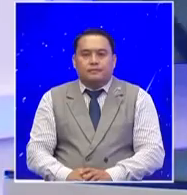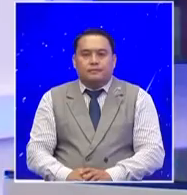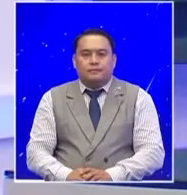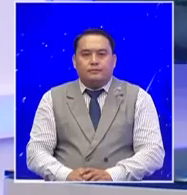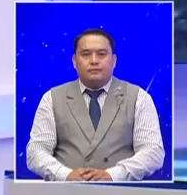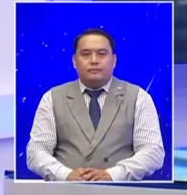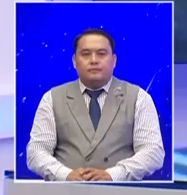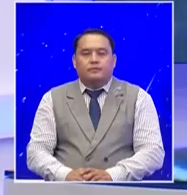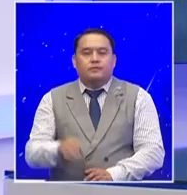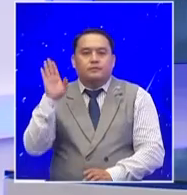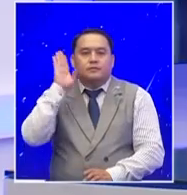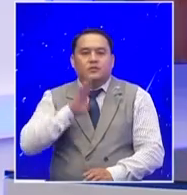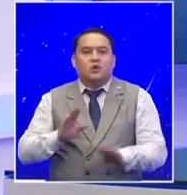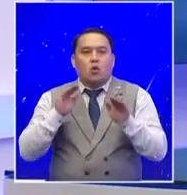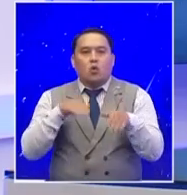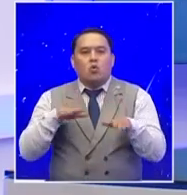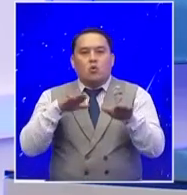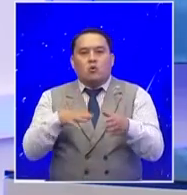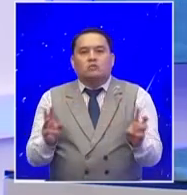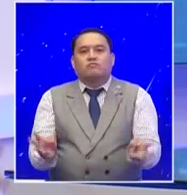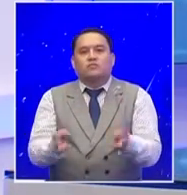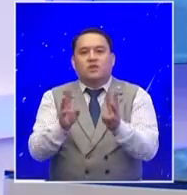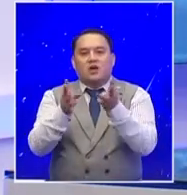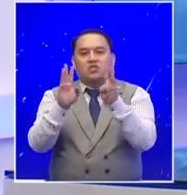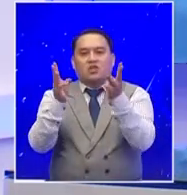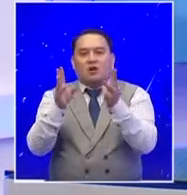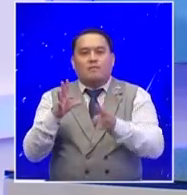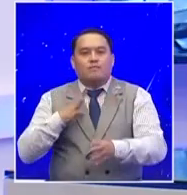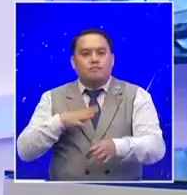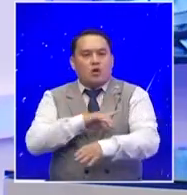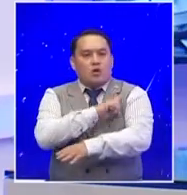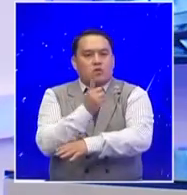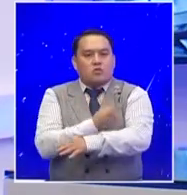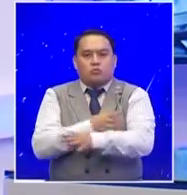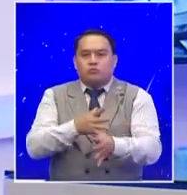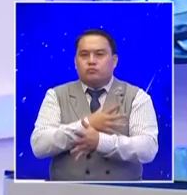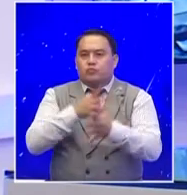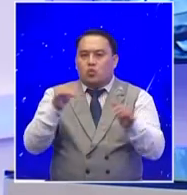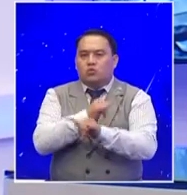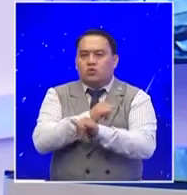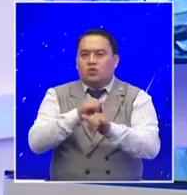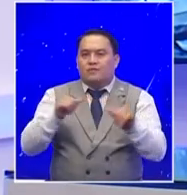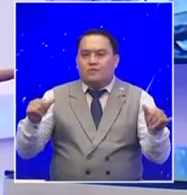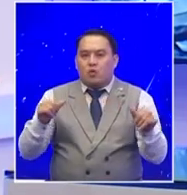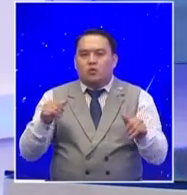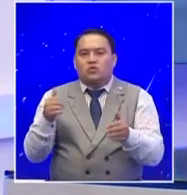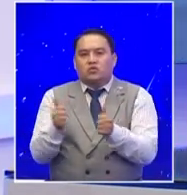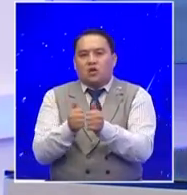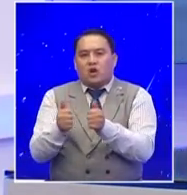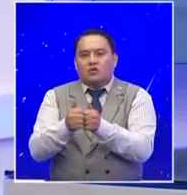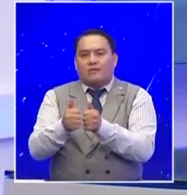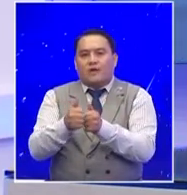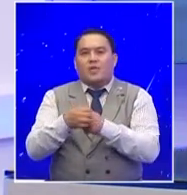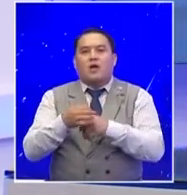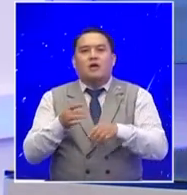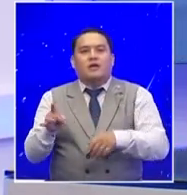На Тихоокеанском побережье США полыхают пожары. Огнем охвачена огромная территория в Калифорнии, а также соседних штатов.